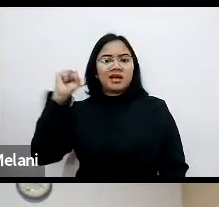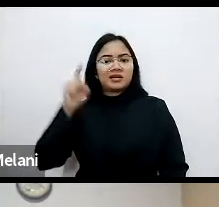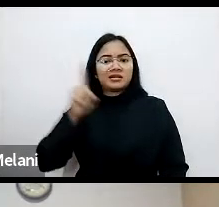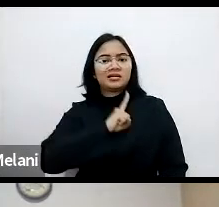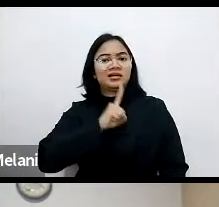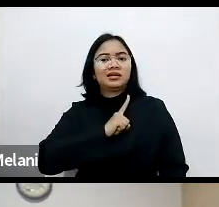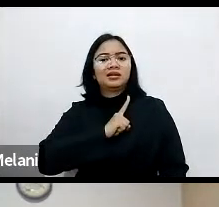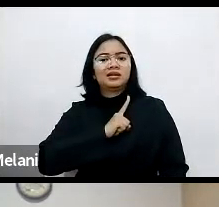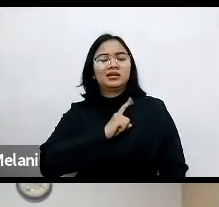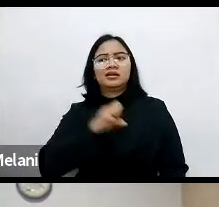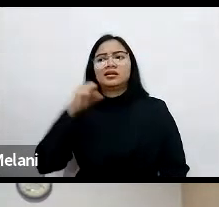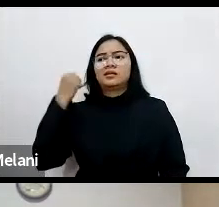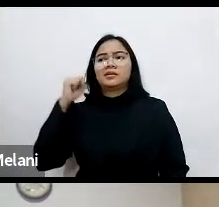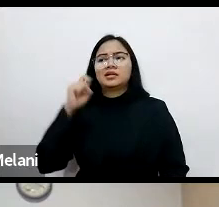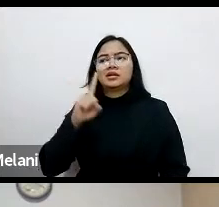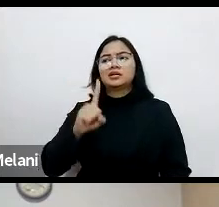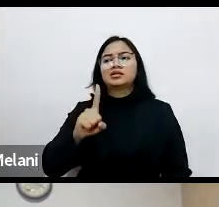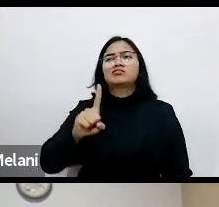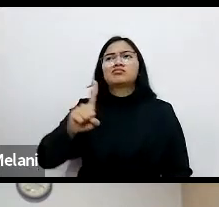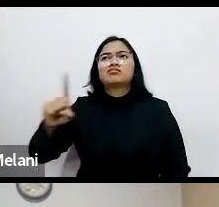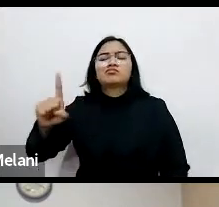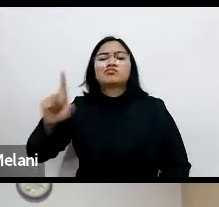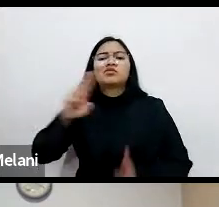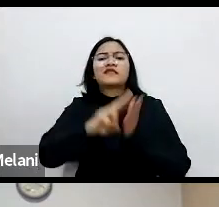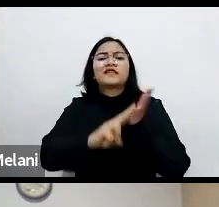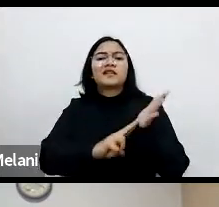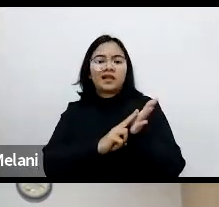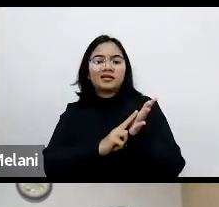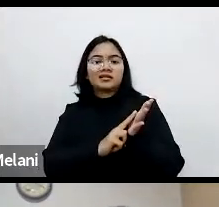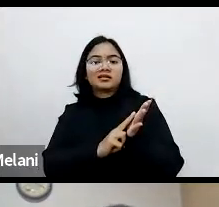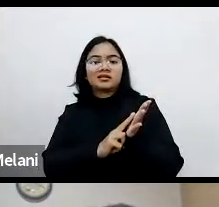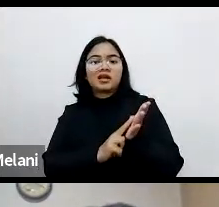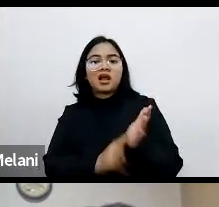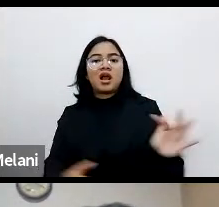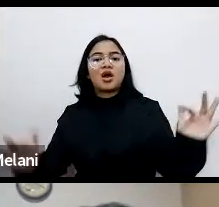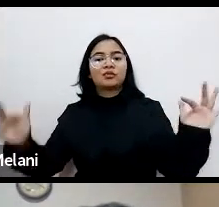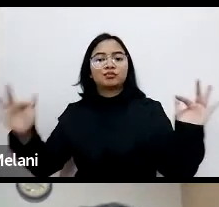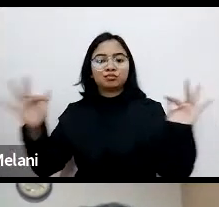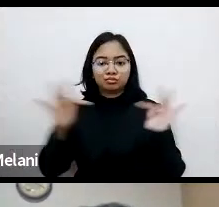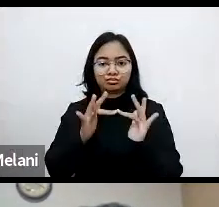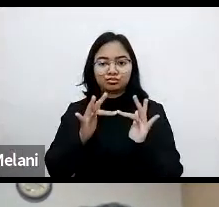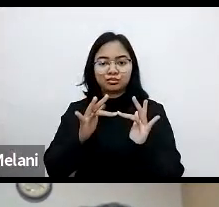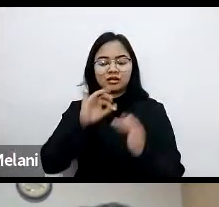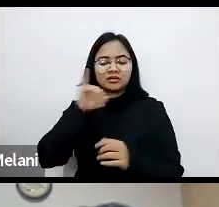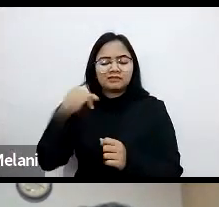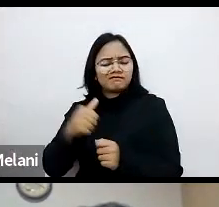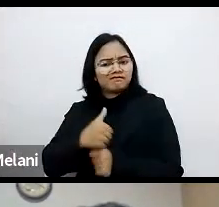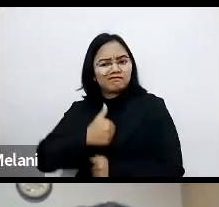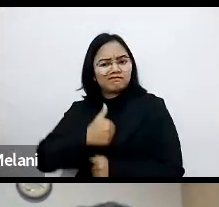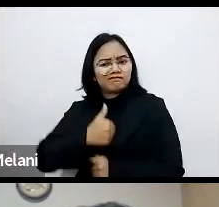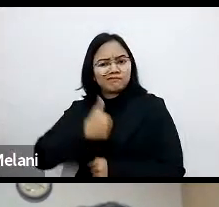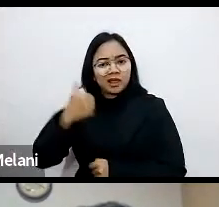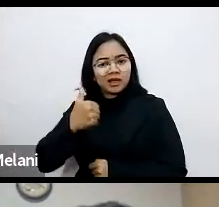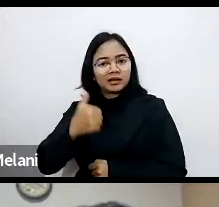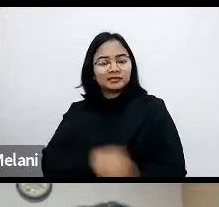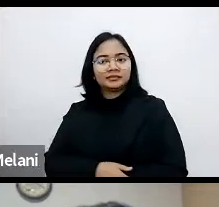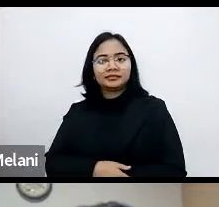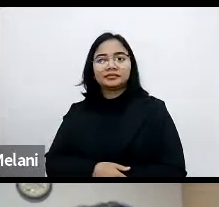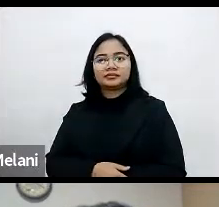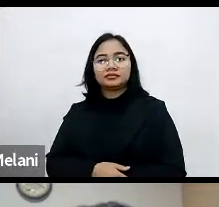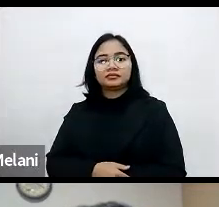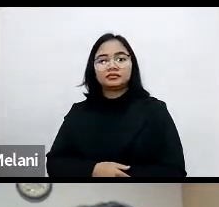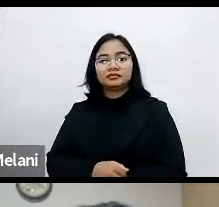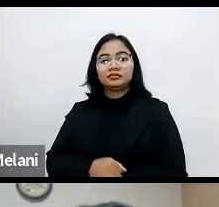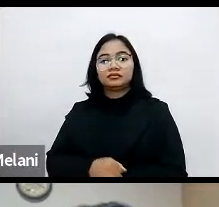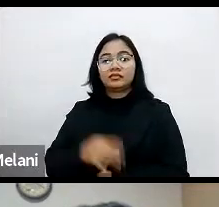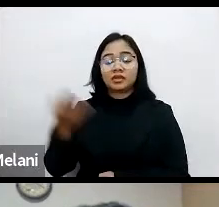hanya dari sisi universitas. Oleh karena itu sinergi menjadi sangat penting gitu. Yang tadi Mbak Intan juga sebutkan bahwa